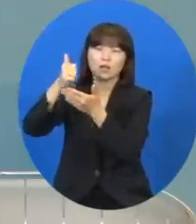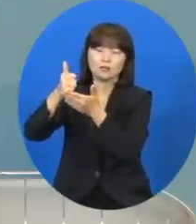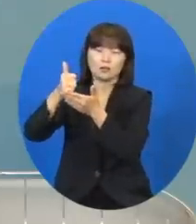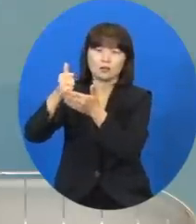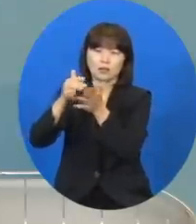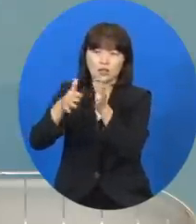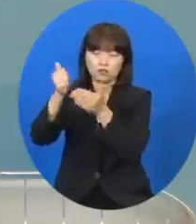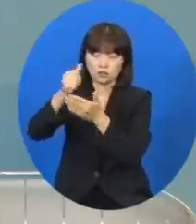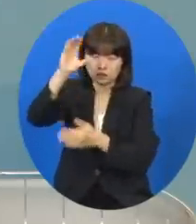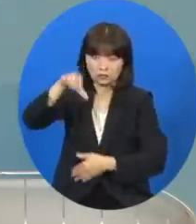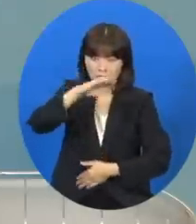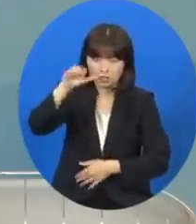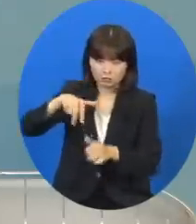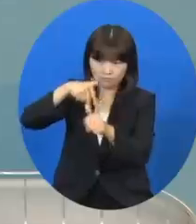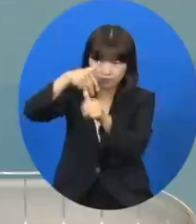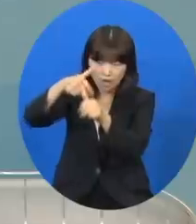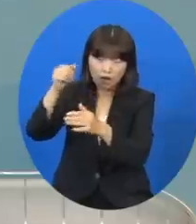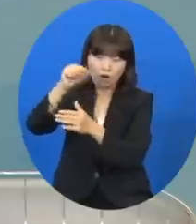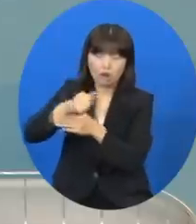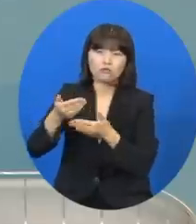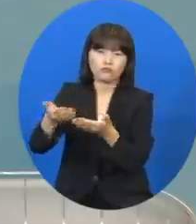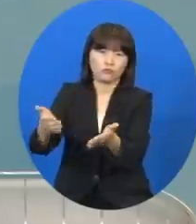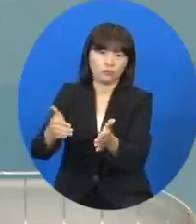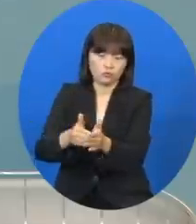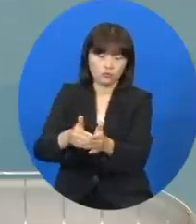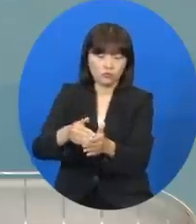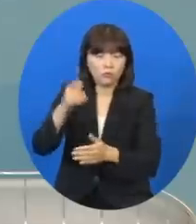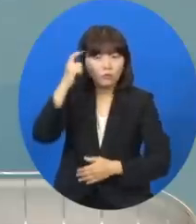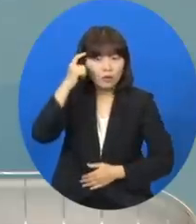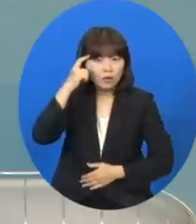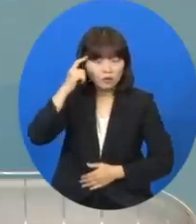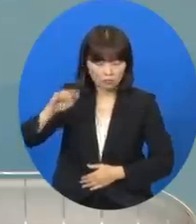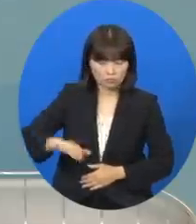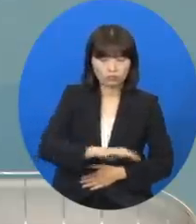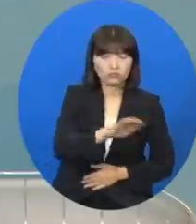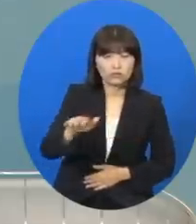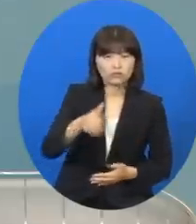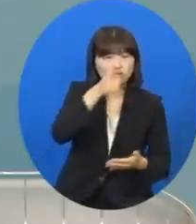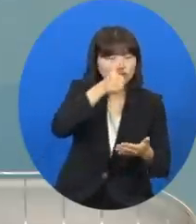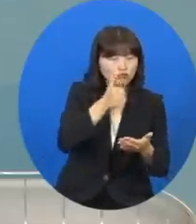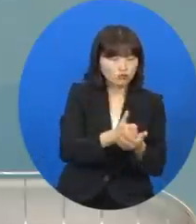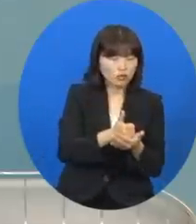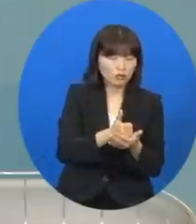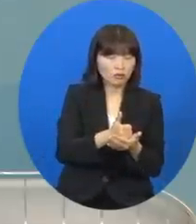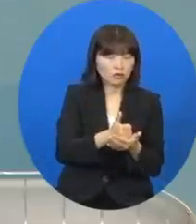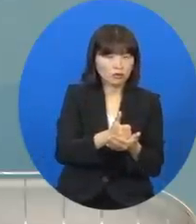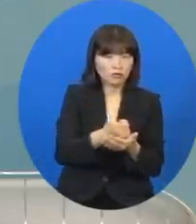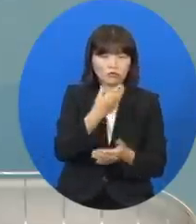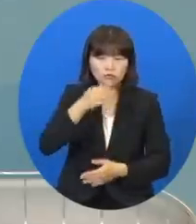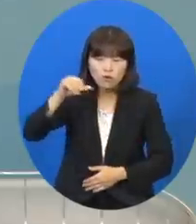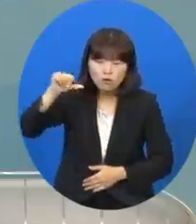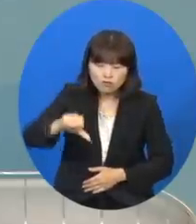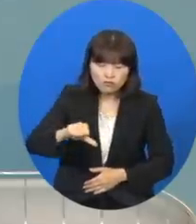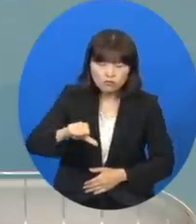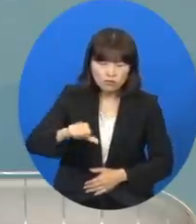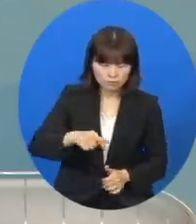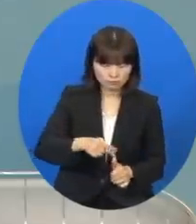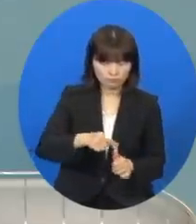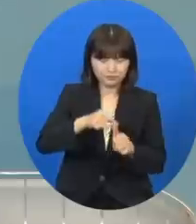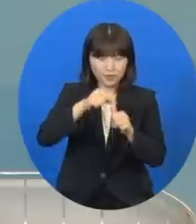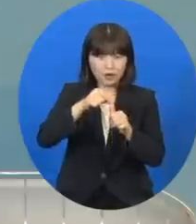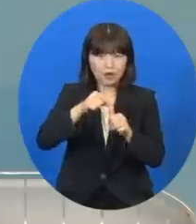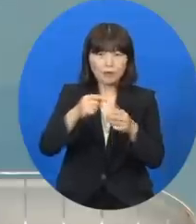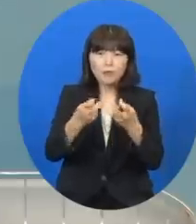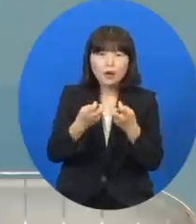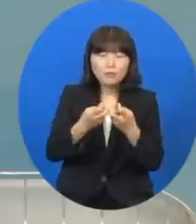거예요. 왜 그러셨겠습니까? 우리를 죄와 저주에서 온전히 건지시는 길이 그 십자가